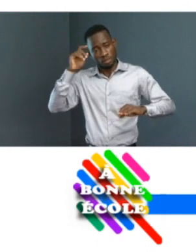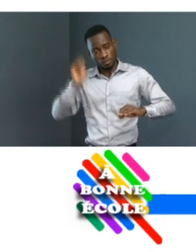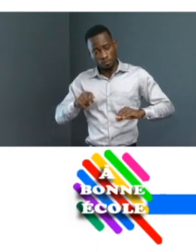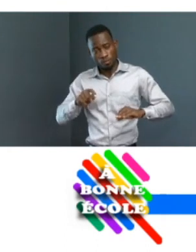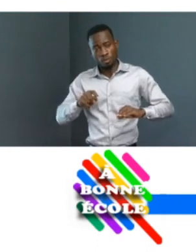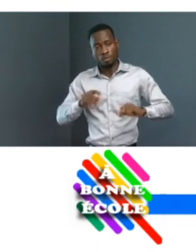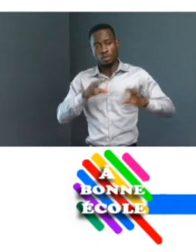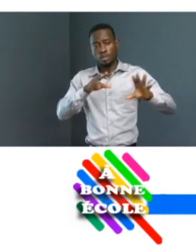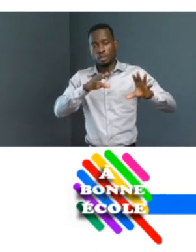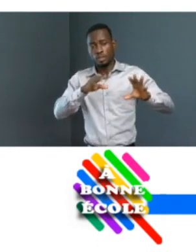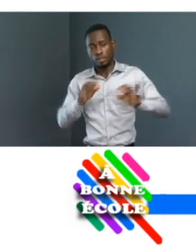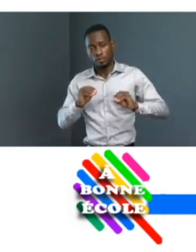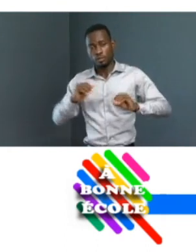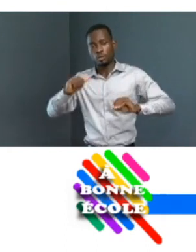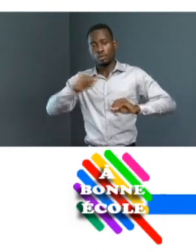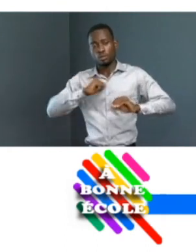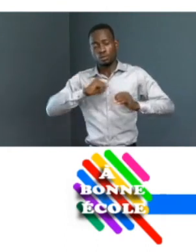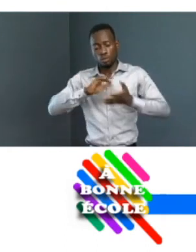éviter l'automédication.